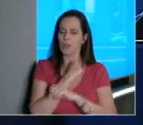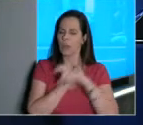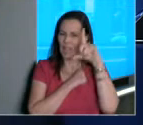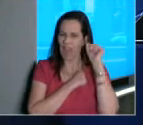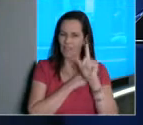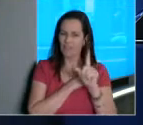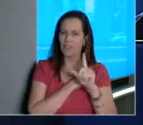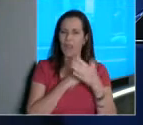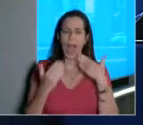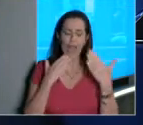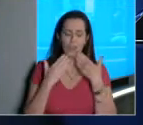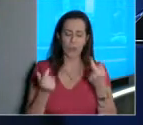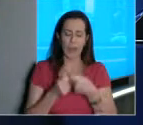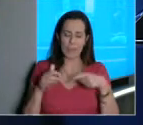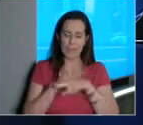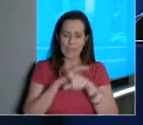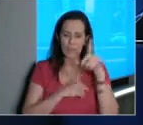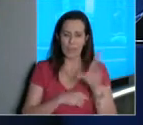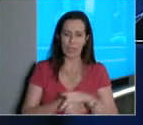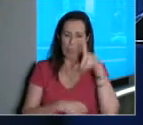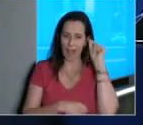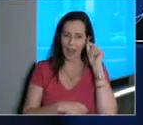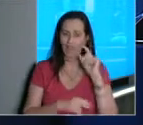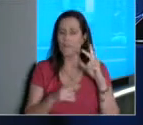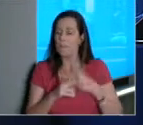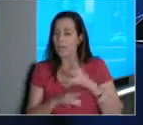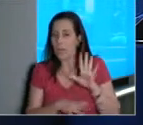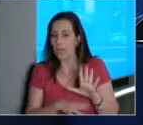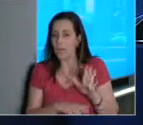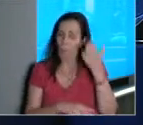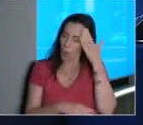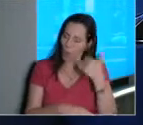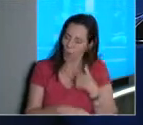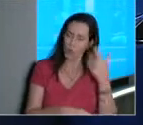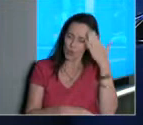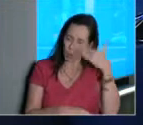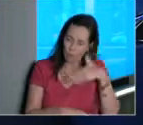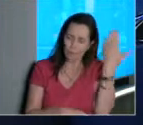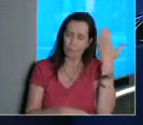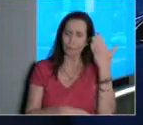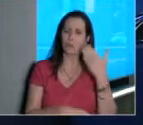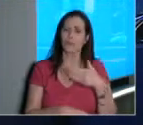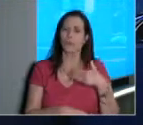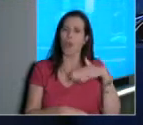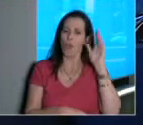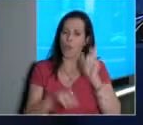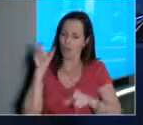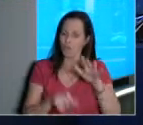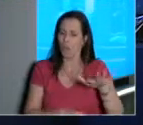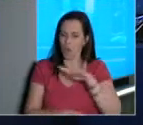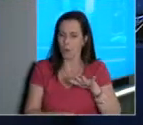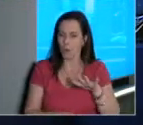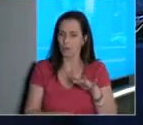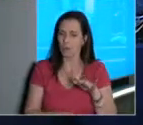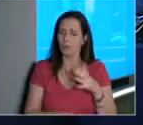כי הדיון כלפי המסתננים בדרום תל אביב הוא בדרך כלל די מוכר לנו, ידוע לנו, מרבית תושבי השכונה, לא יודע